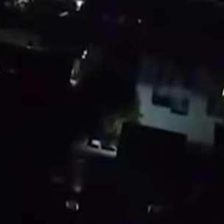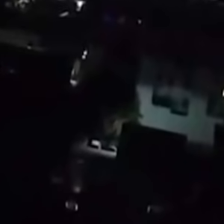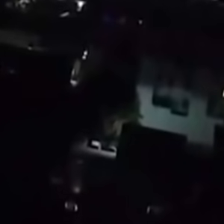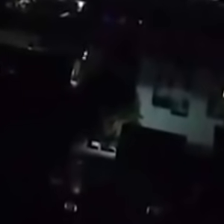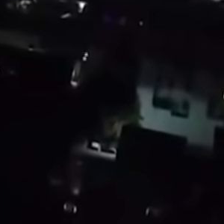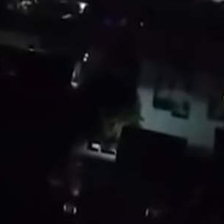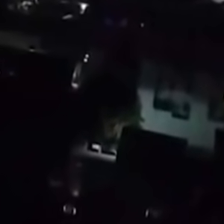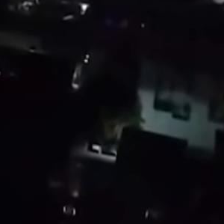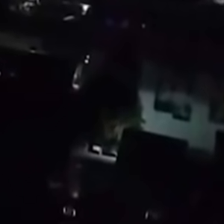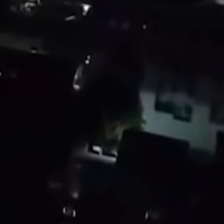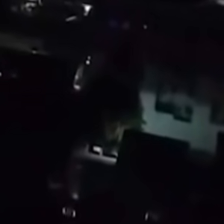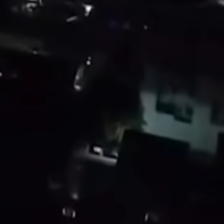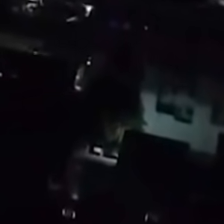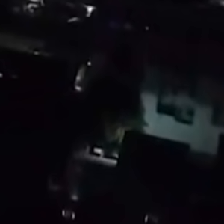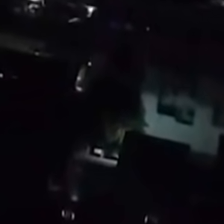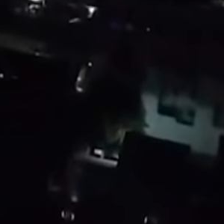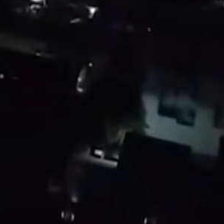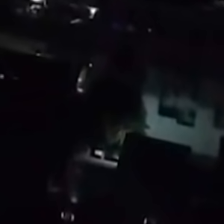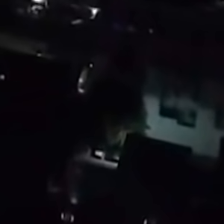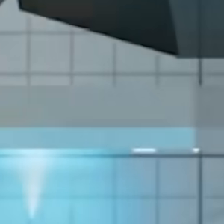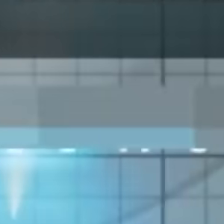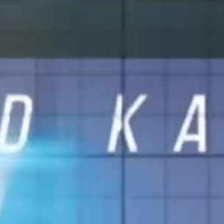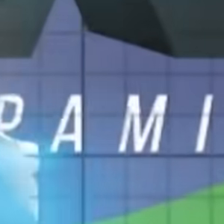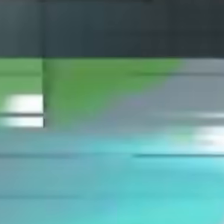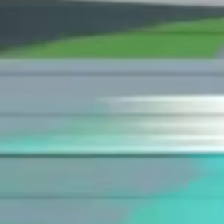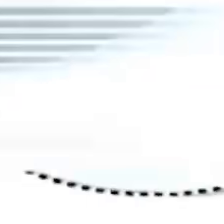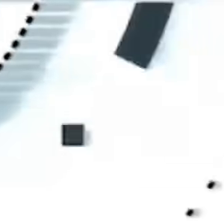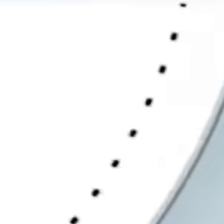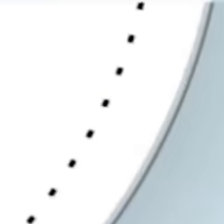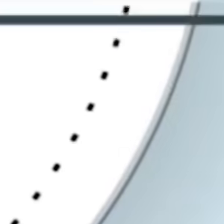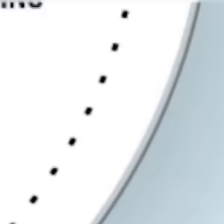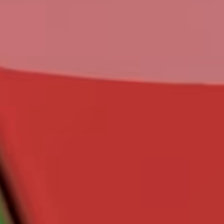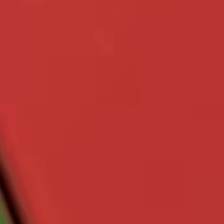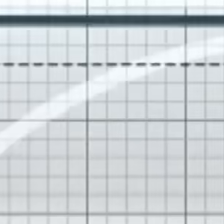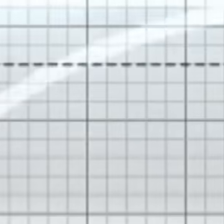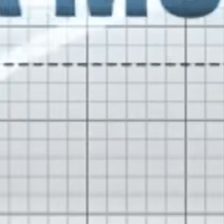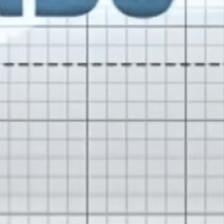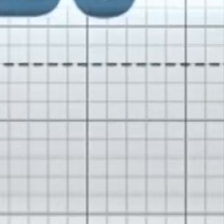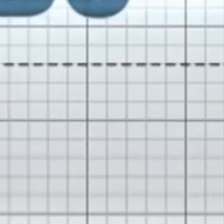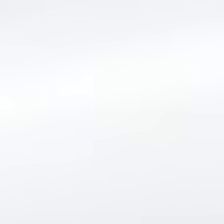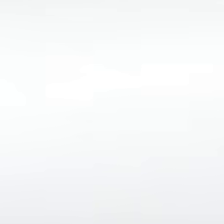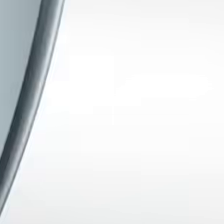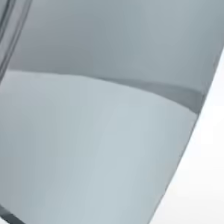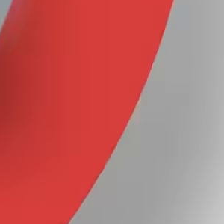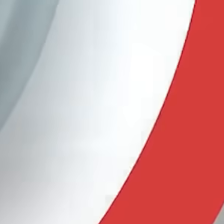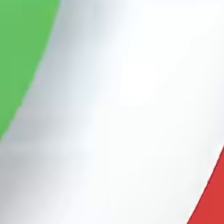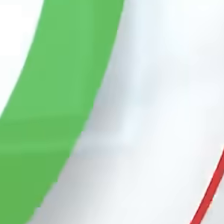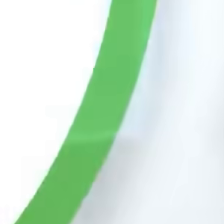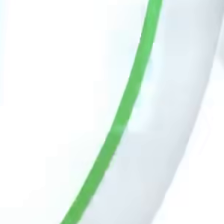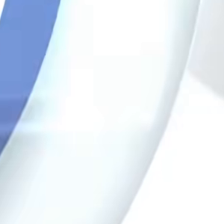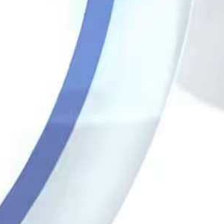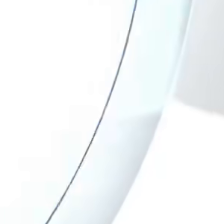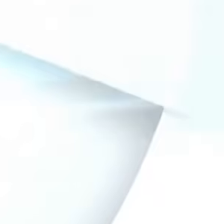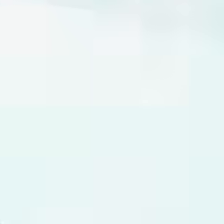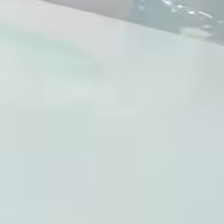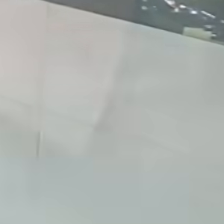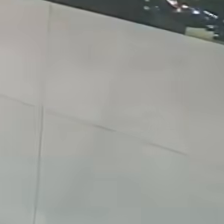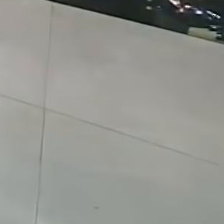mula sa ABS-CBN News Center Manila, ito ang TV